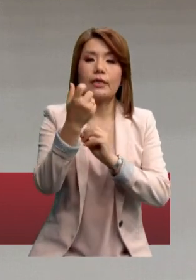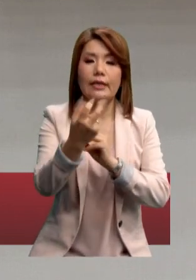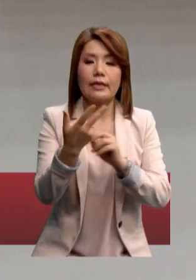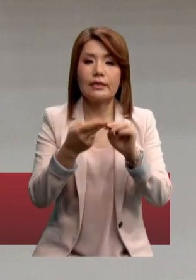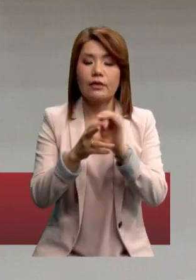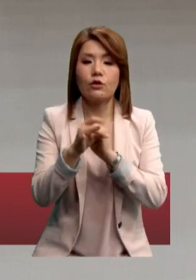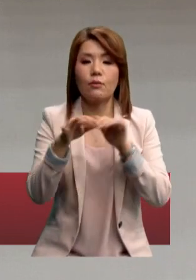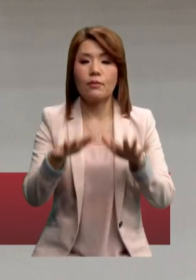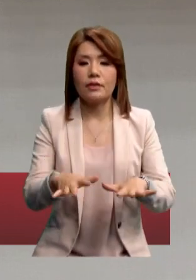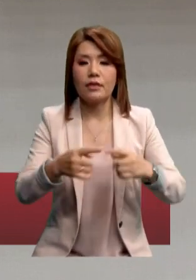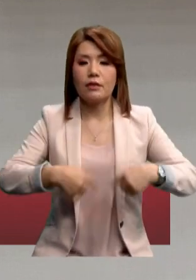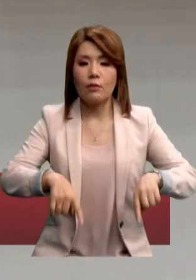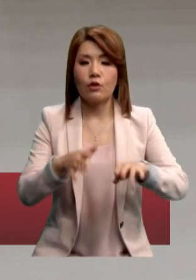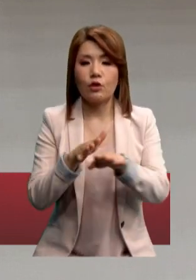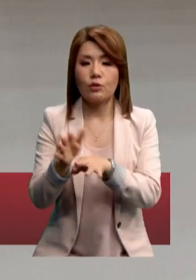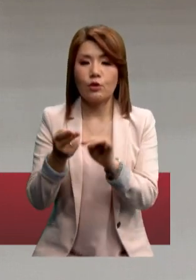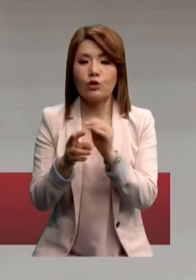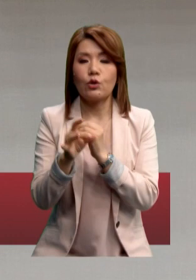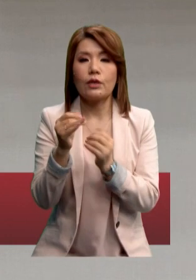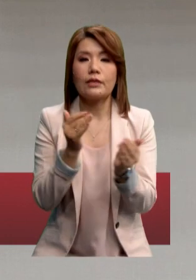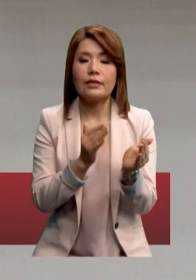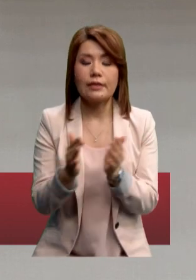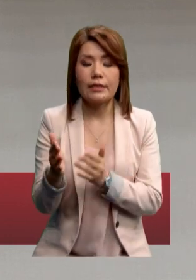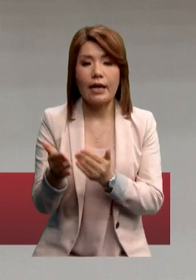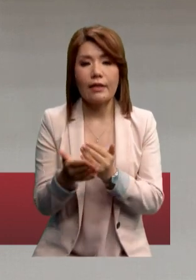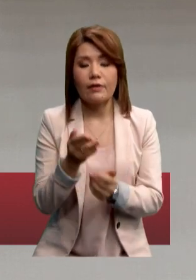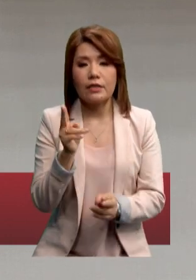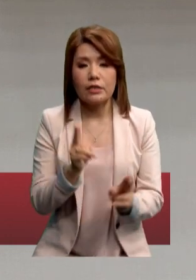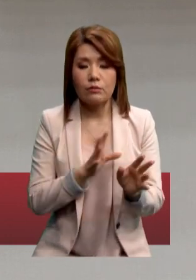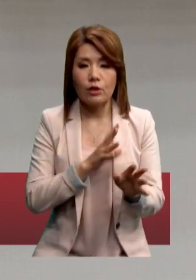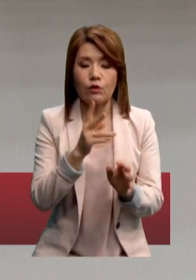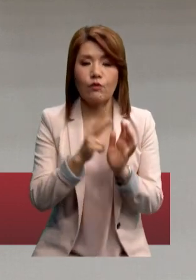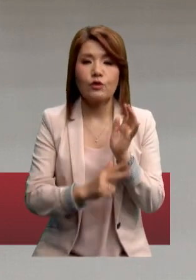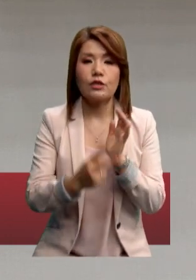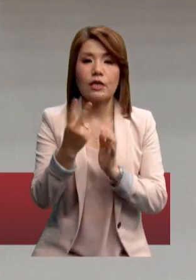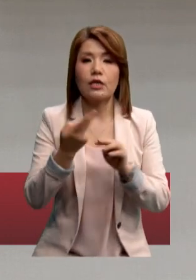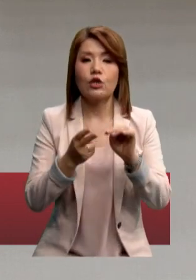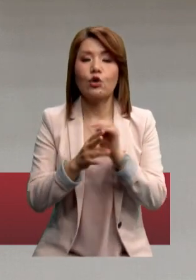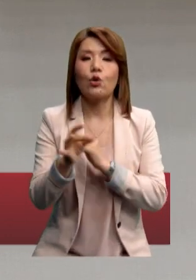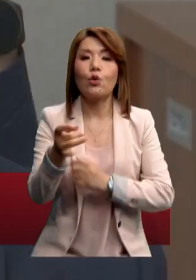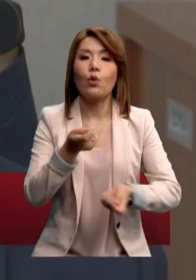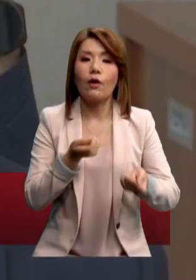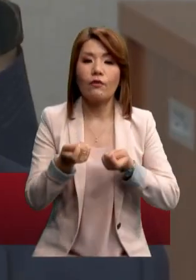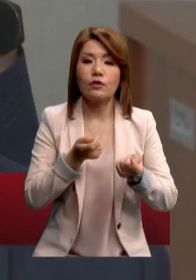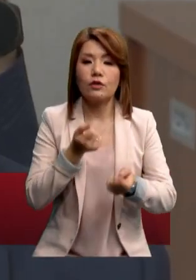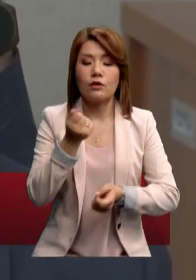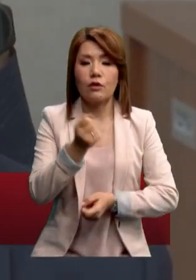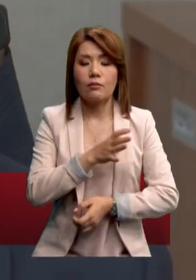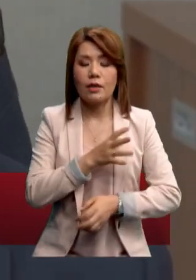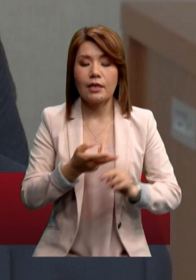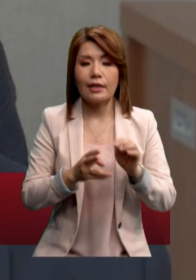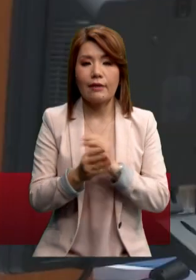центральных и местных исполнительных органов привлечены к дисциплинарной ответственности. 82 из них занимали руководящие должности. В целом